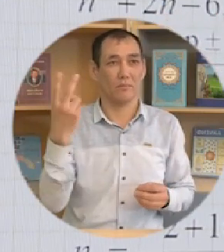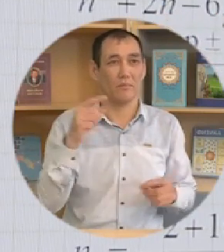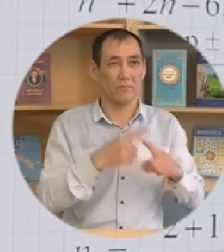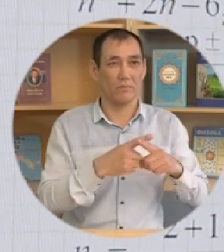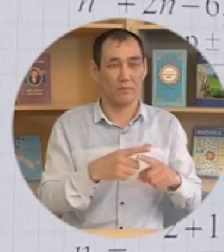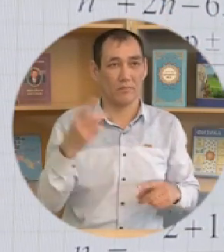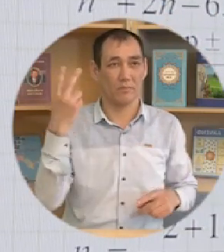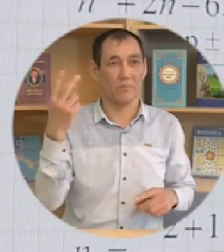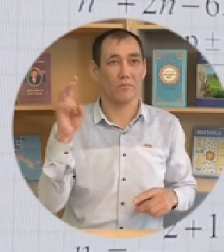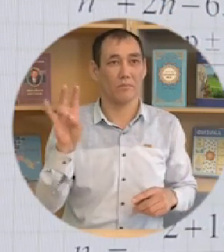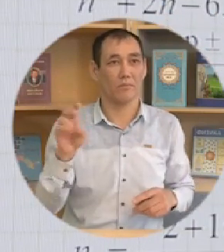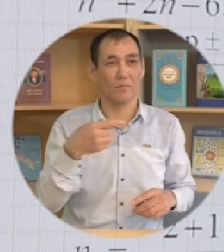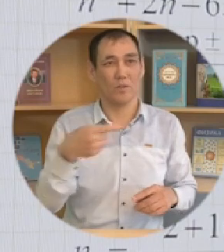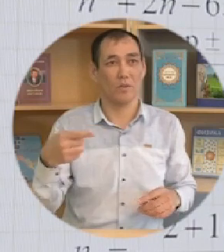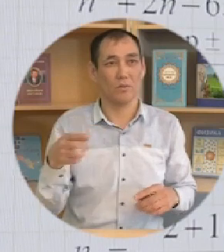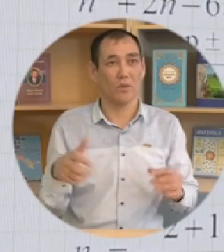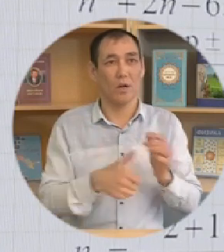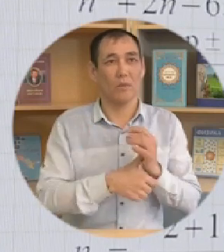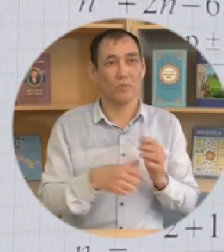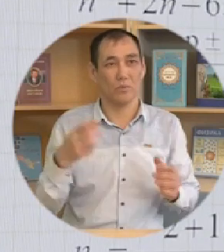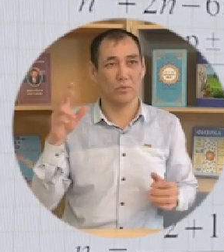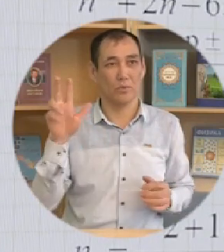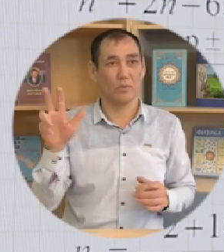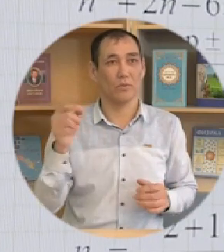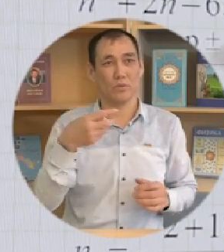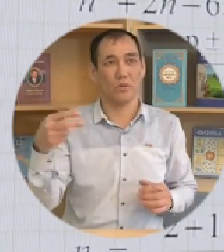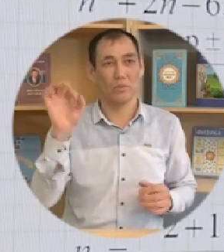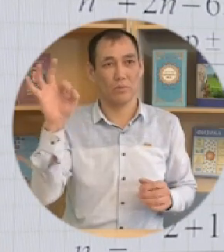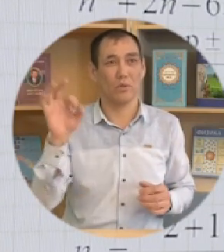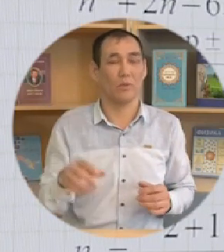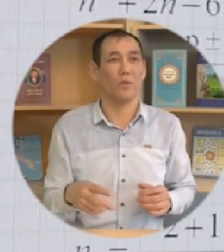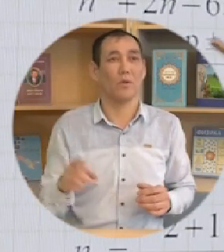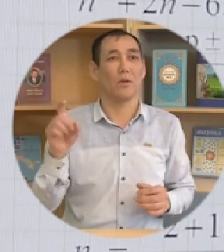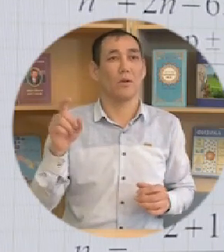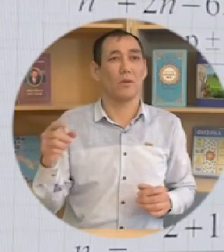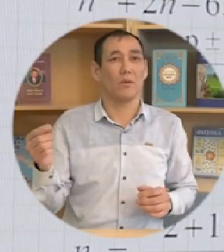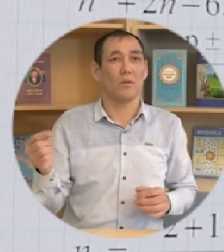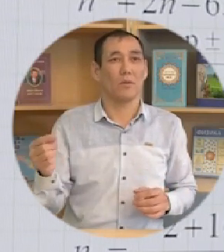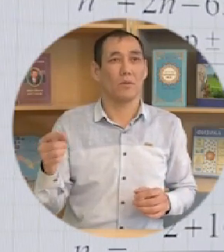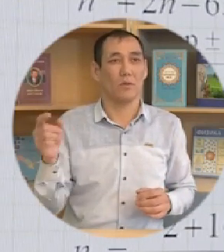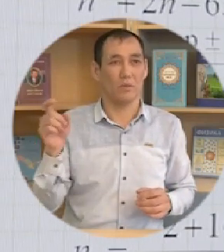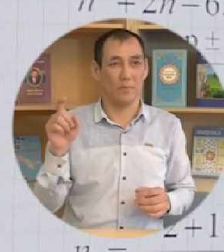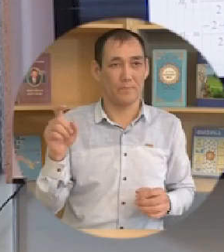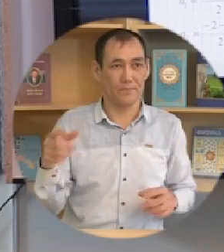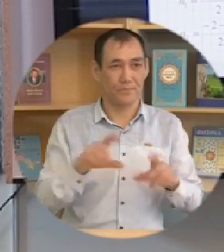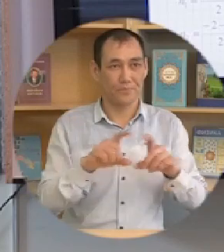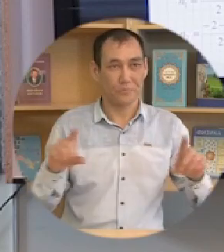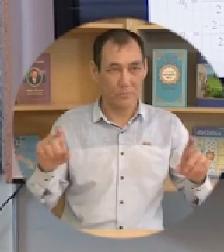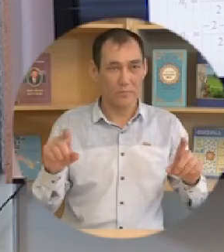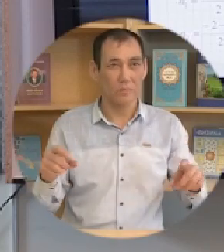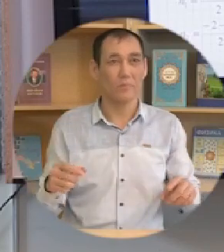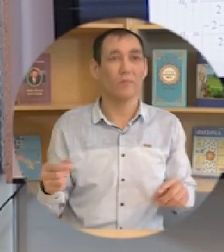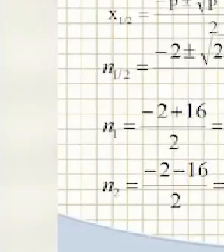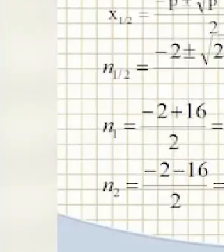қосылған 2n минус 63 тең 0. Келтірілген квадрат теңлемелер формуласына